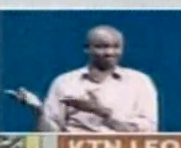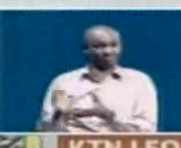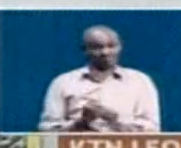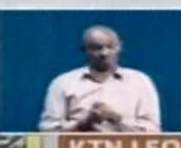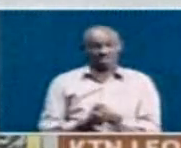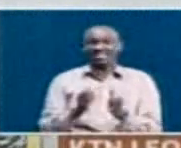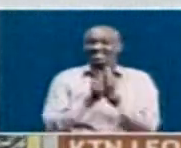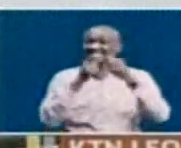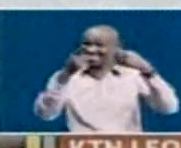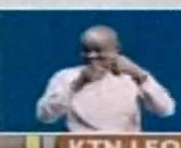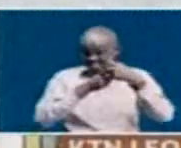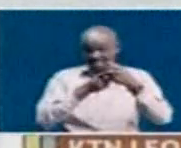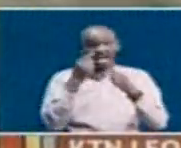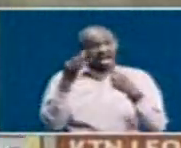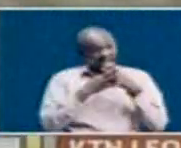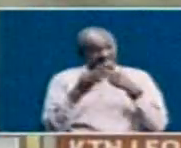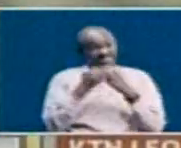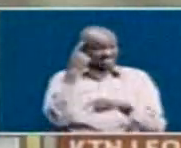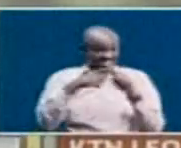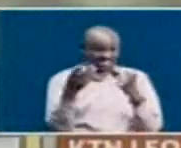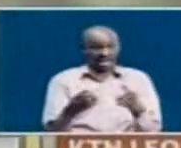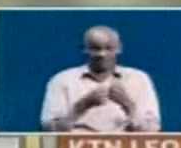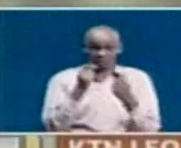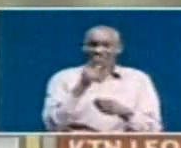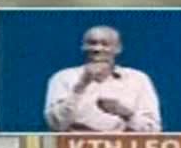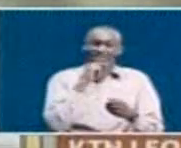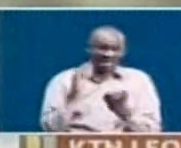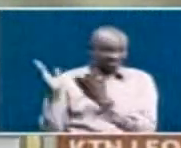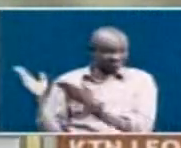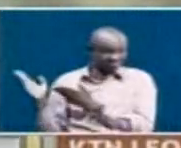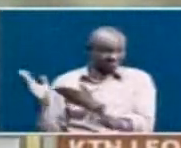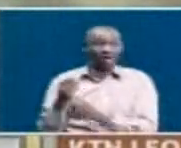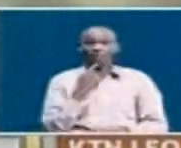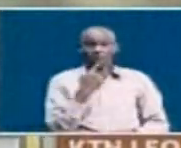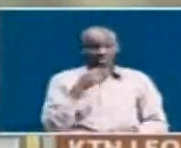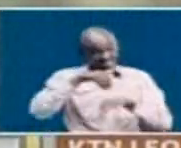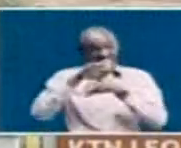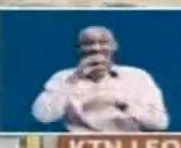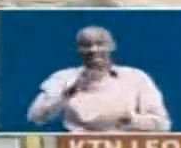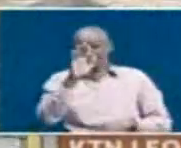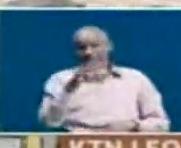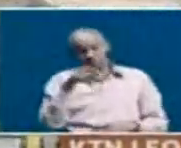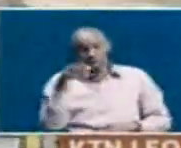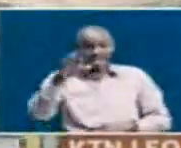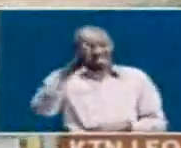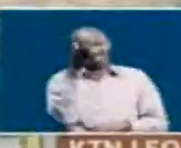Tarehe 16 mwezi wa Agosti mwaka huu, mzee huyu wa Kipokot alimtuma mwanawe kuelekea Kapedo katika ngome ya